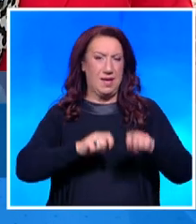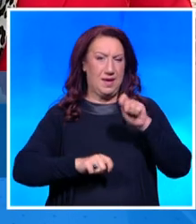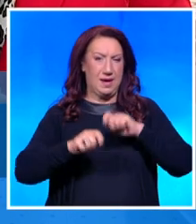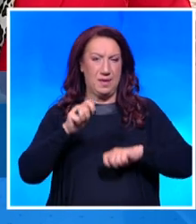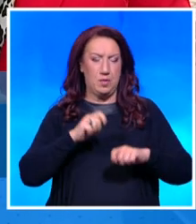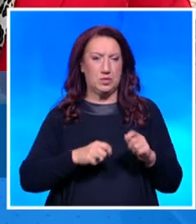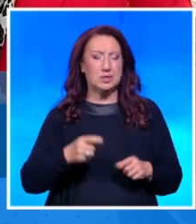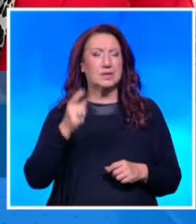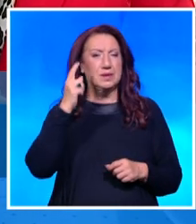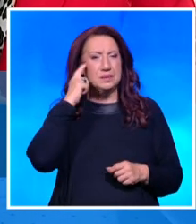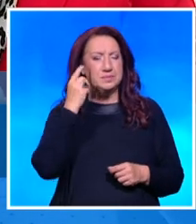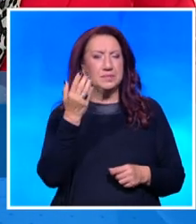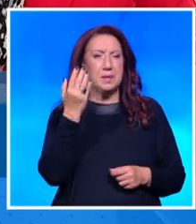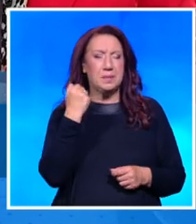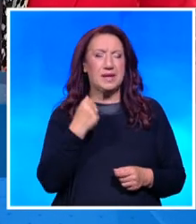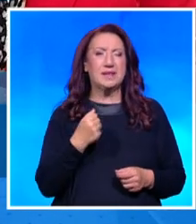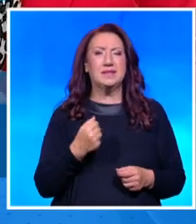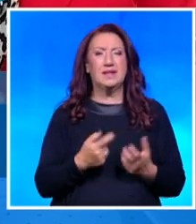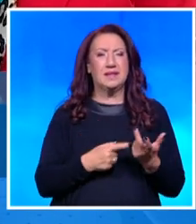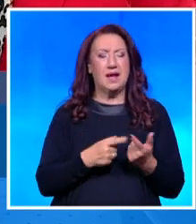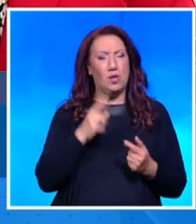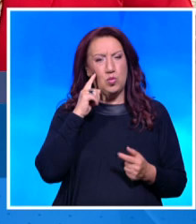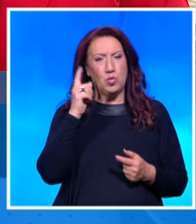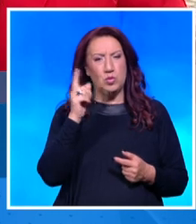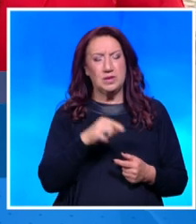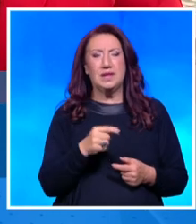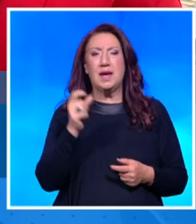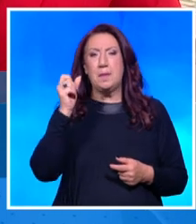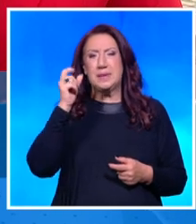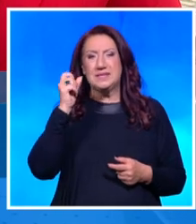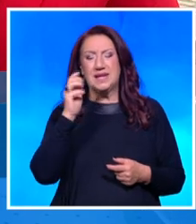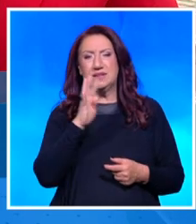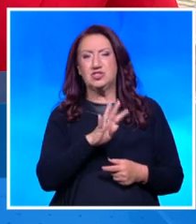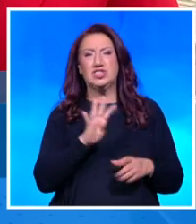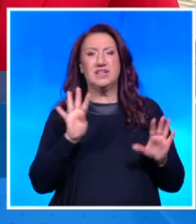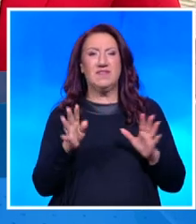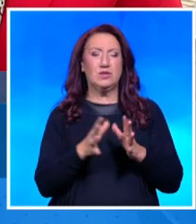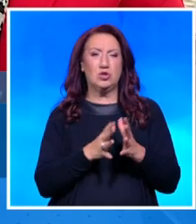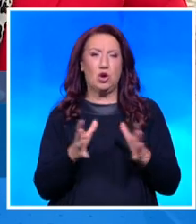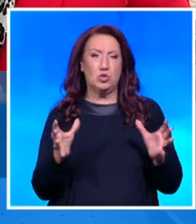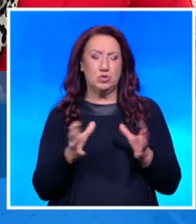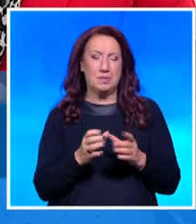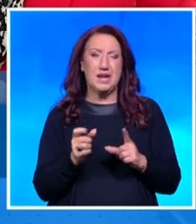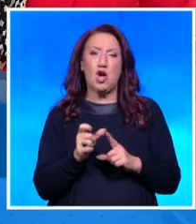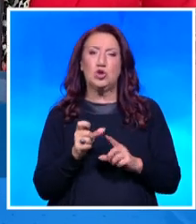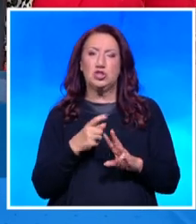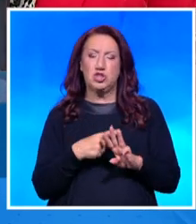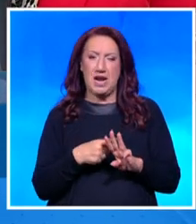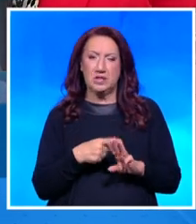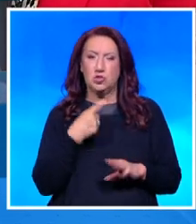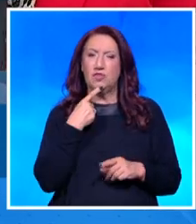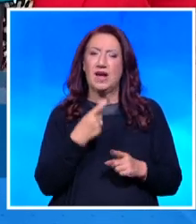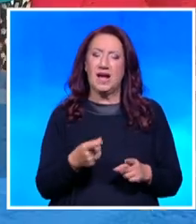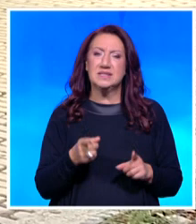Припомням, че преди няколко дни председателя на 49-то Народно събрание Росен Желязков анонсира, че